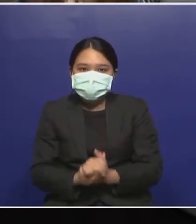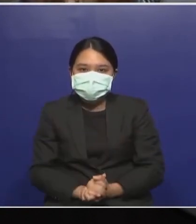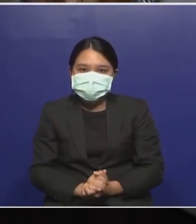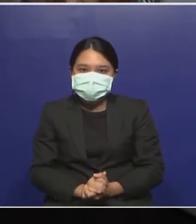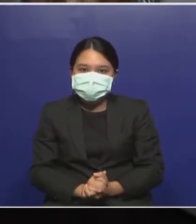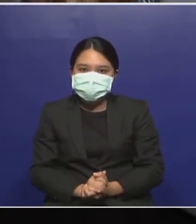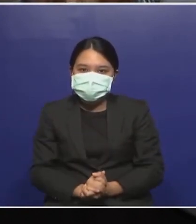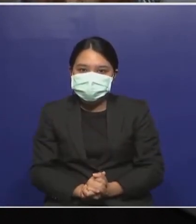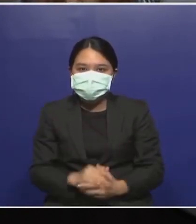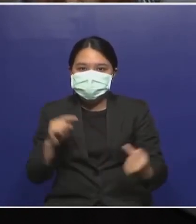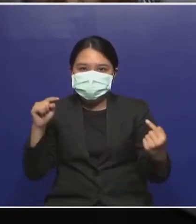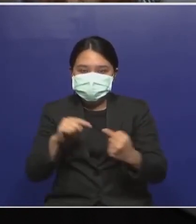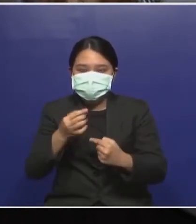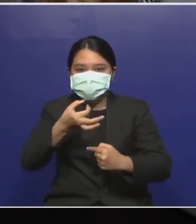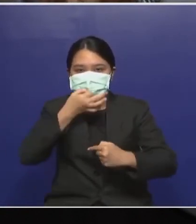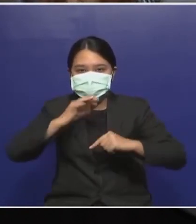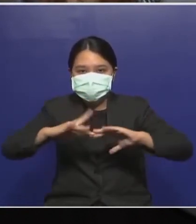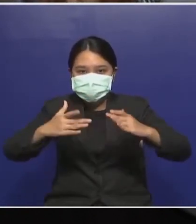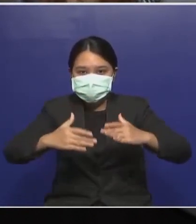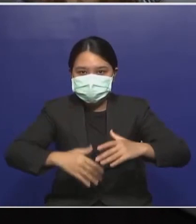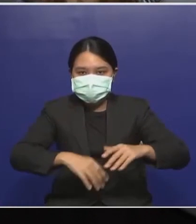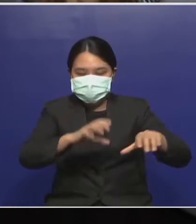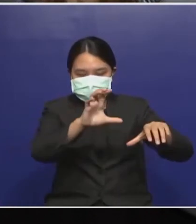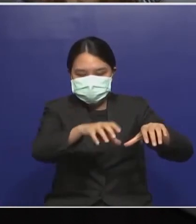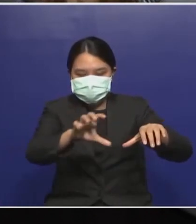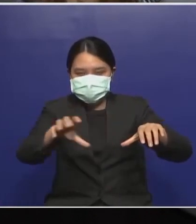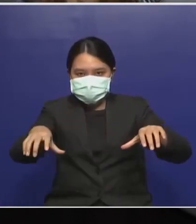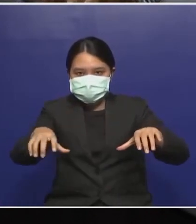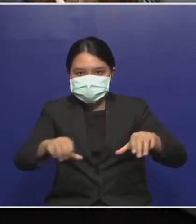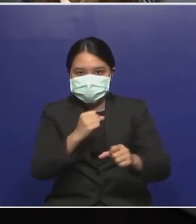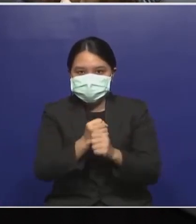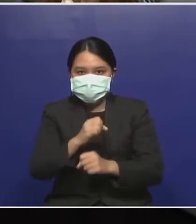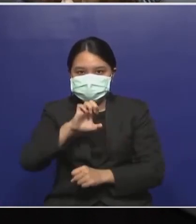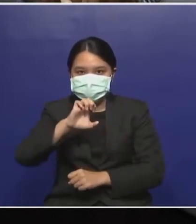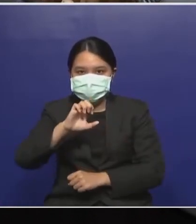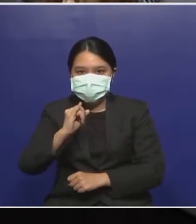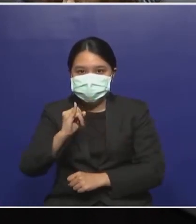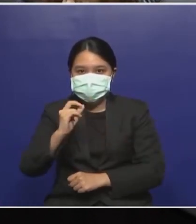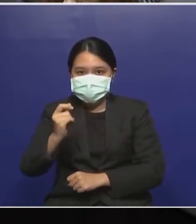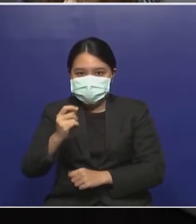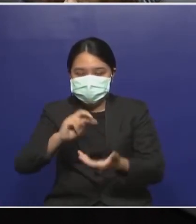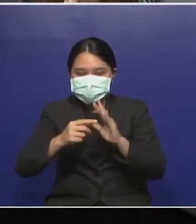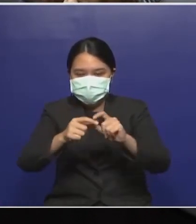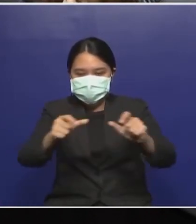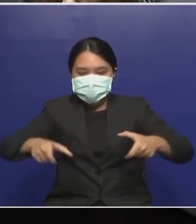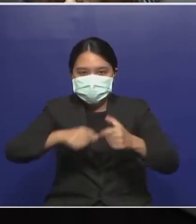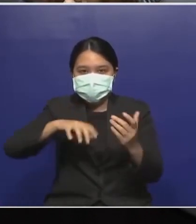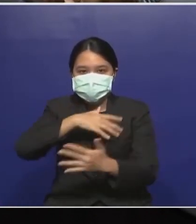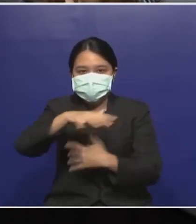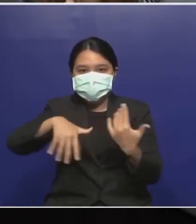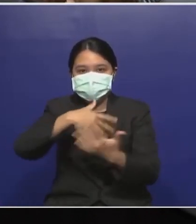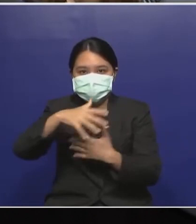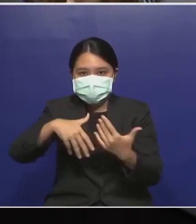สิ่งปูกสรางลมทะเลที่มีการยกเว้นการทำ EAAหรออะไรงานผลกระทบสงแวดล้อมผมโทรไปคย